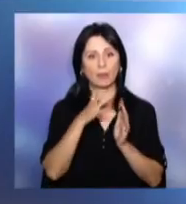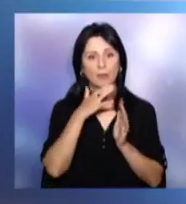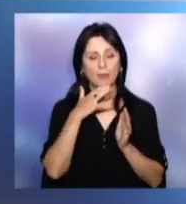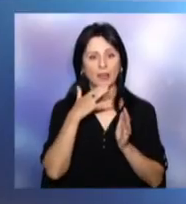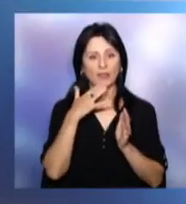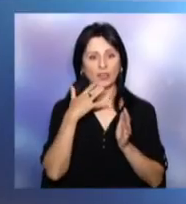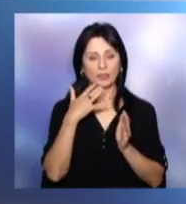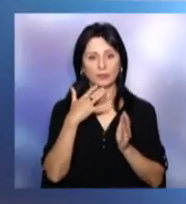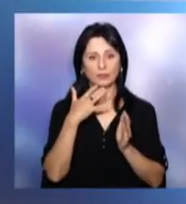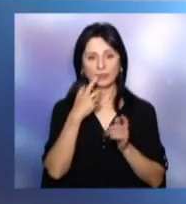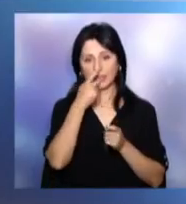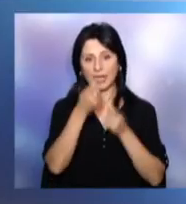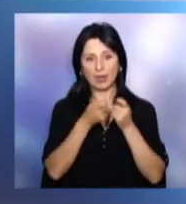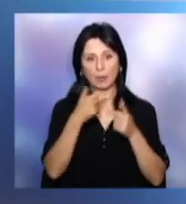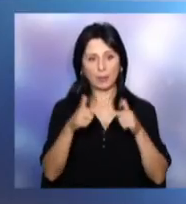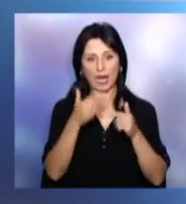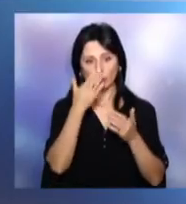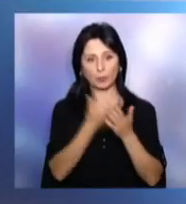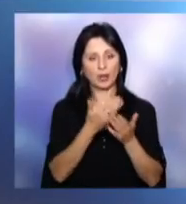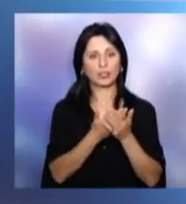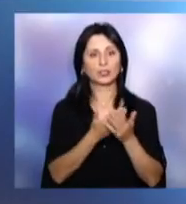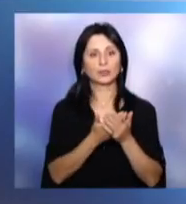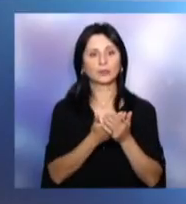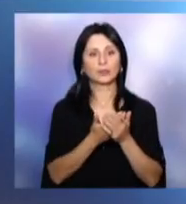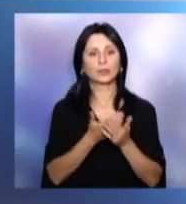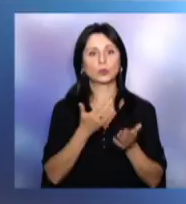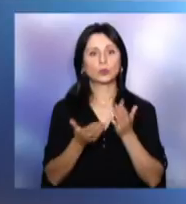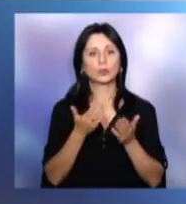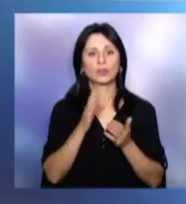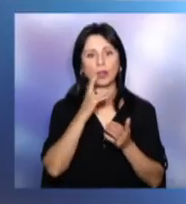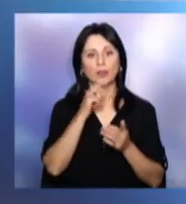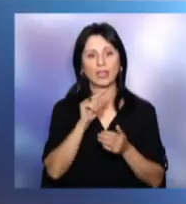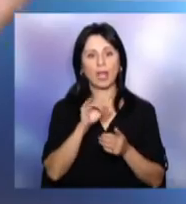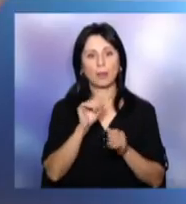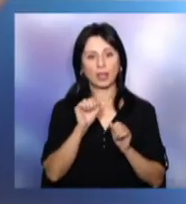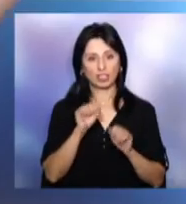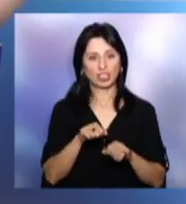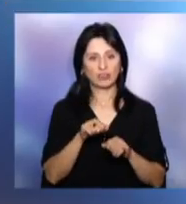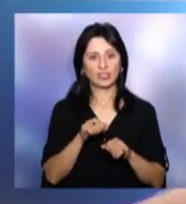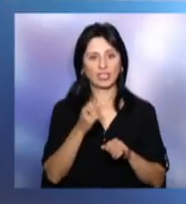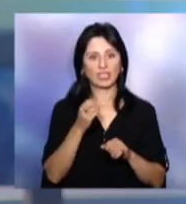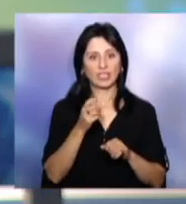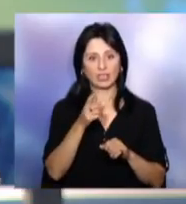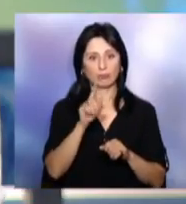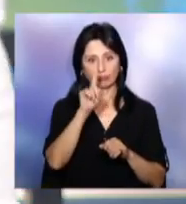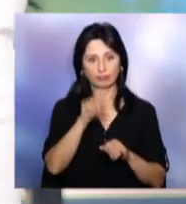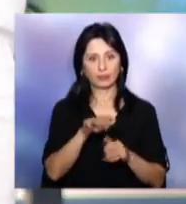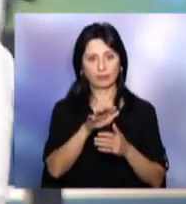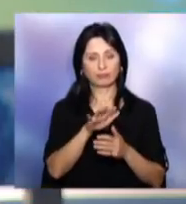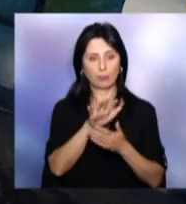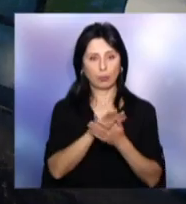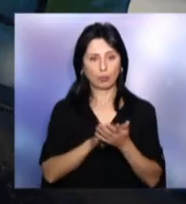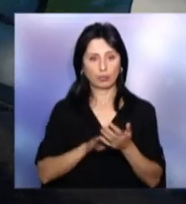ბევრი ელემენტის პრაქტიკულად განხორციელებაში, თუმცა ქალბატონ თამარ, თუ შეიძლება კიდევ შეგვივსათ